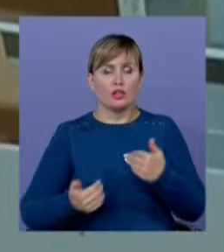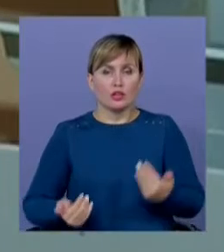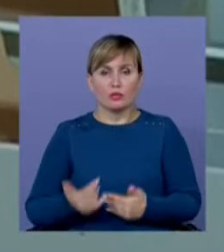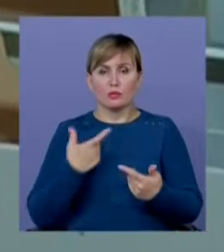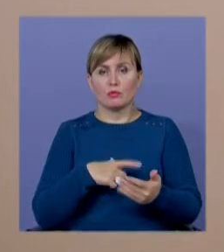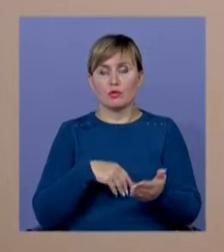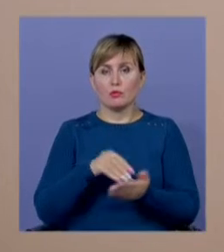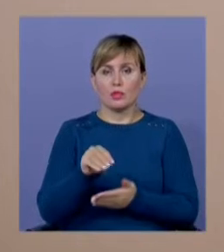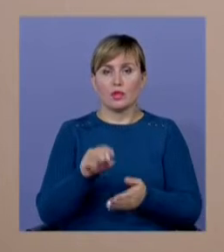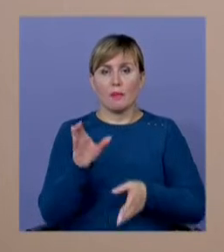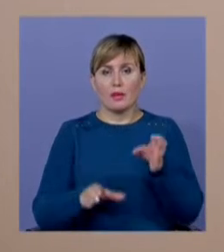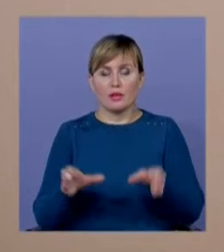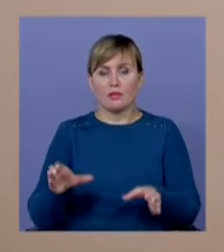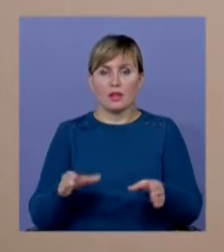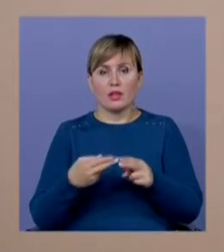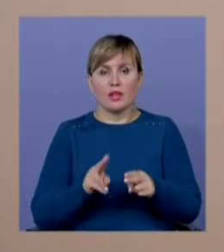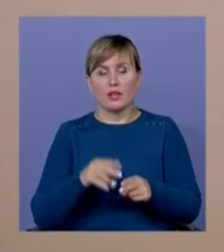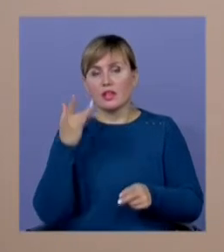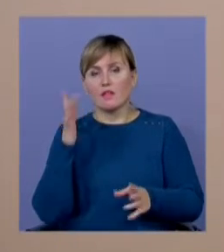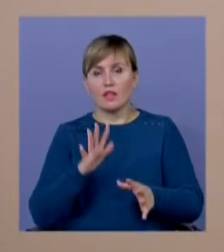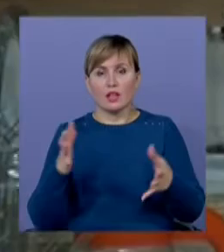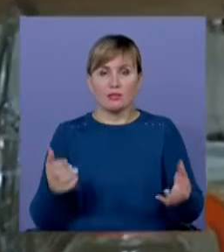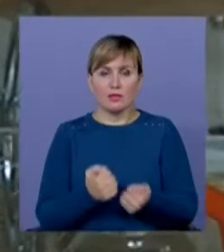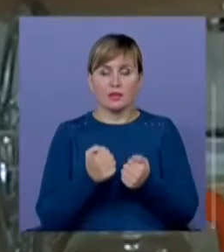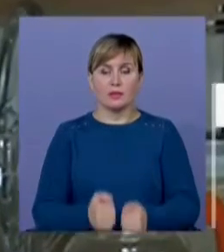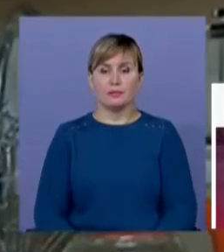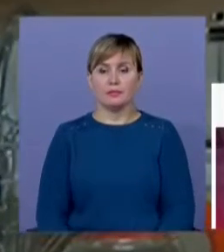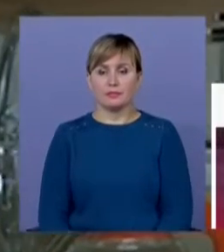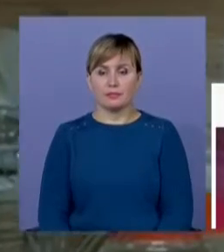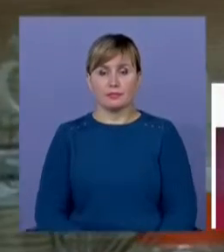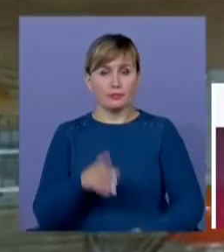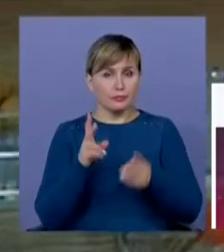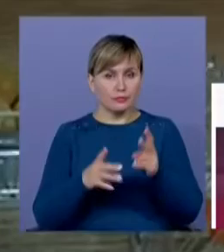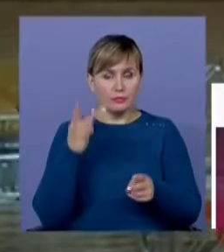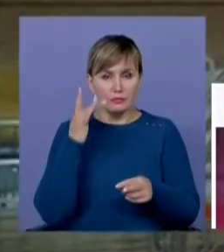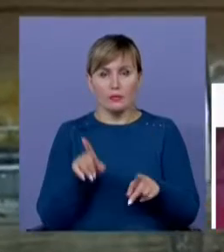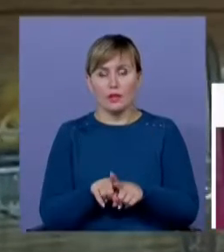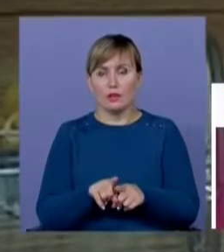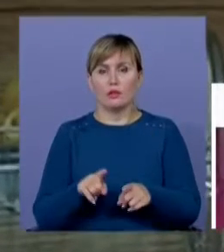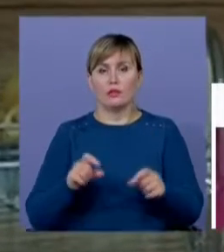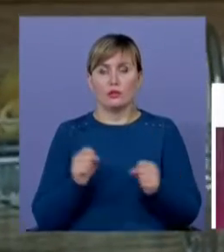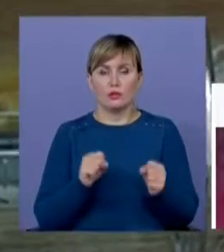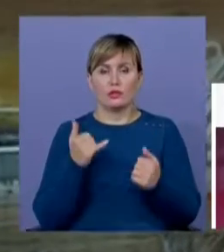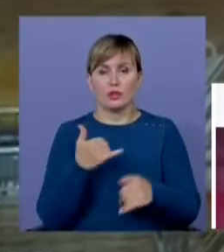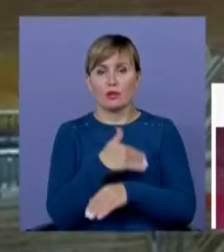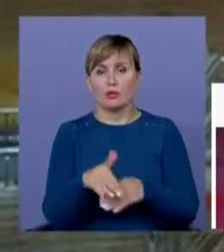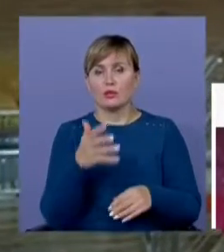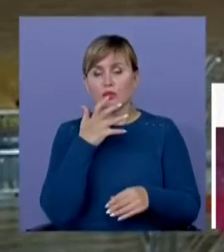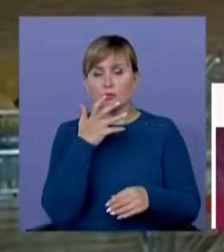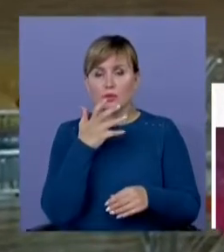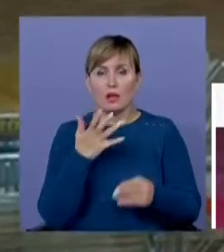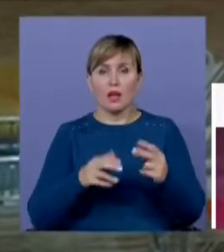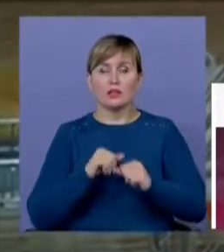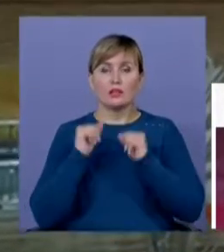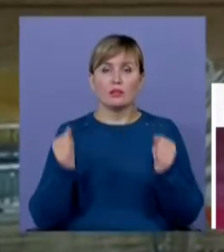себе обогреватель. Правда, это не всегда спасает. На кухне постоянно вот так холодно. Это сейчас на улице тепло. А если зимой